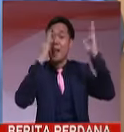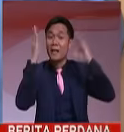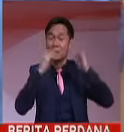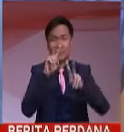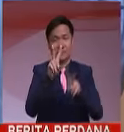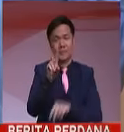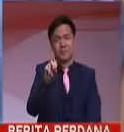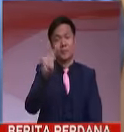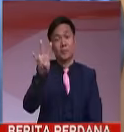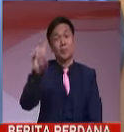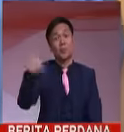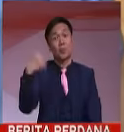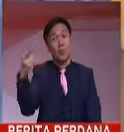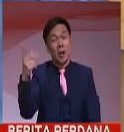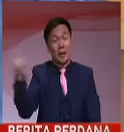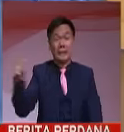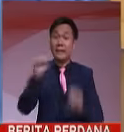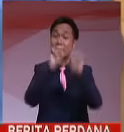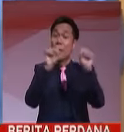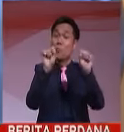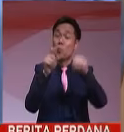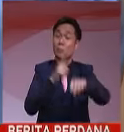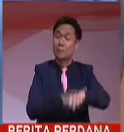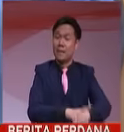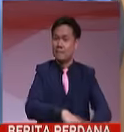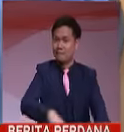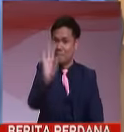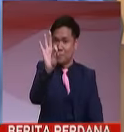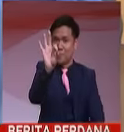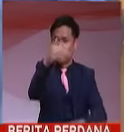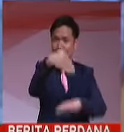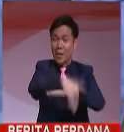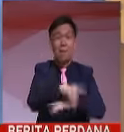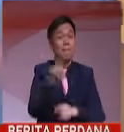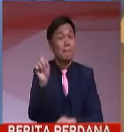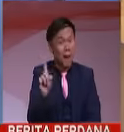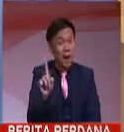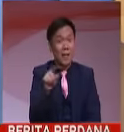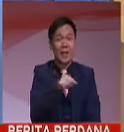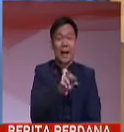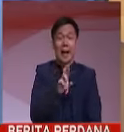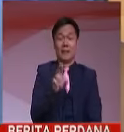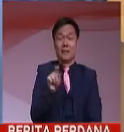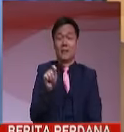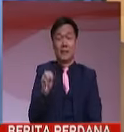Desember 2020 hari Sabtu 09.00 haji